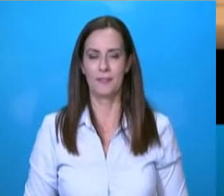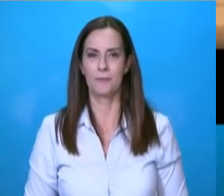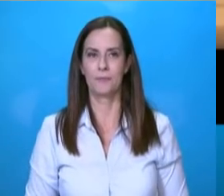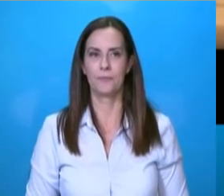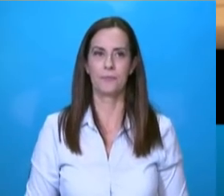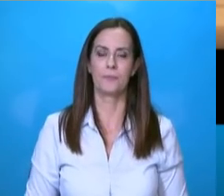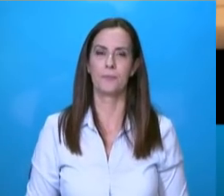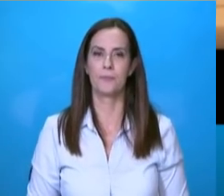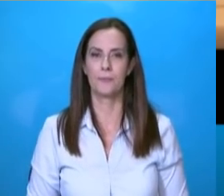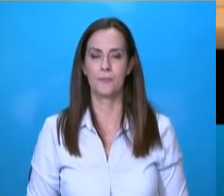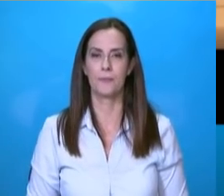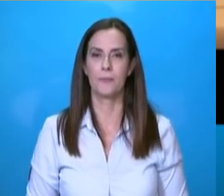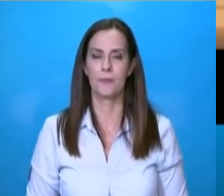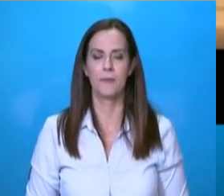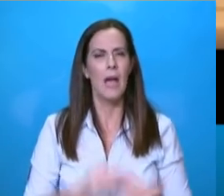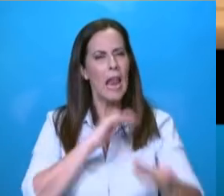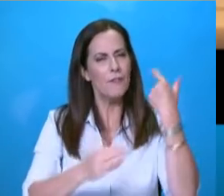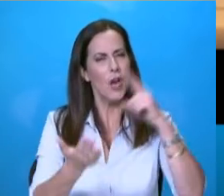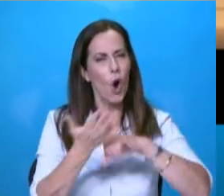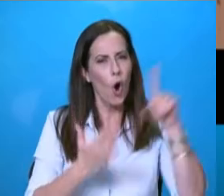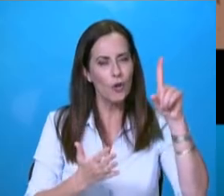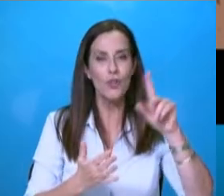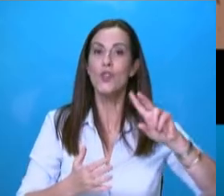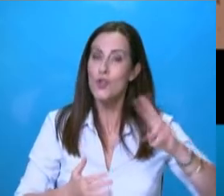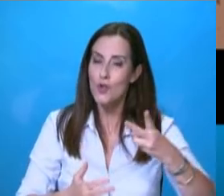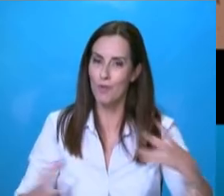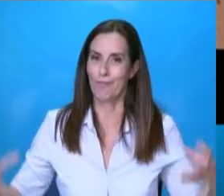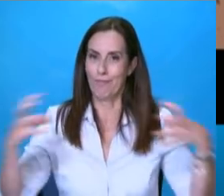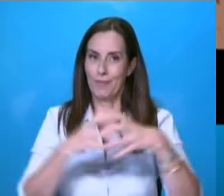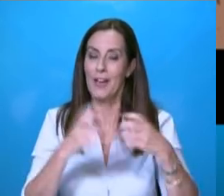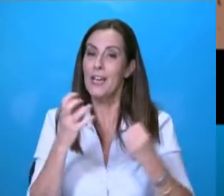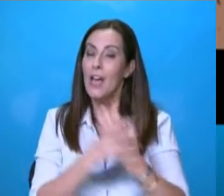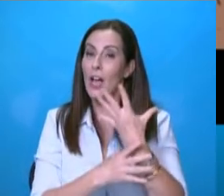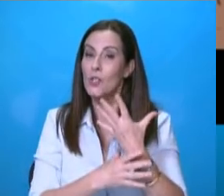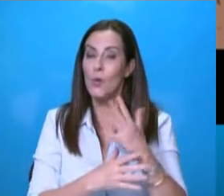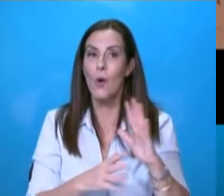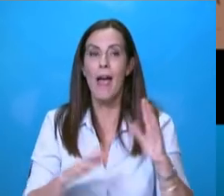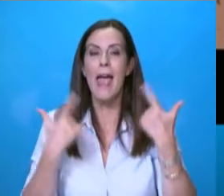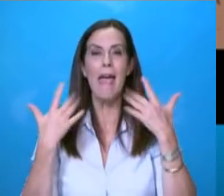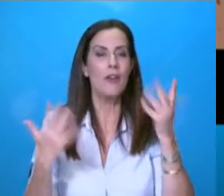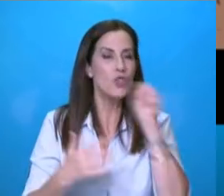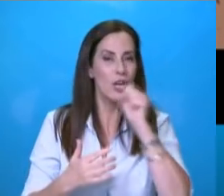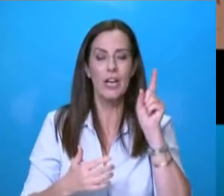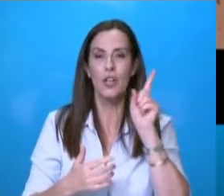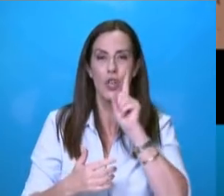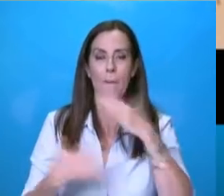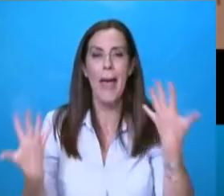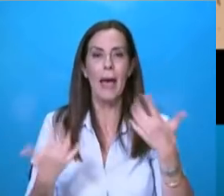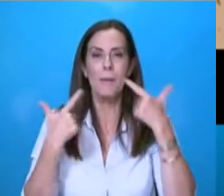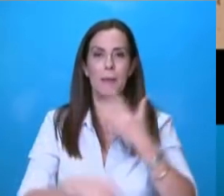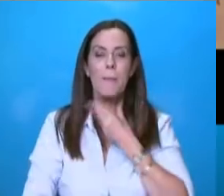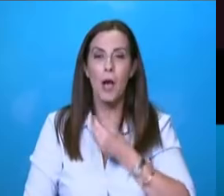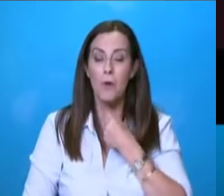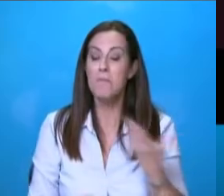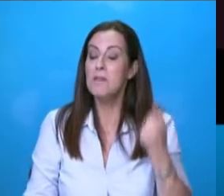והלילה אולי... לפני כחודש הם חברו שוב זה לזה ויצרו את איך מסבירים געגוע. ידוע... ומי